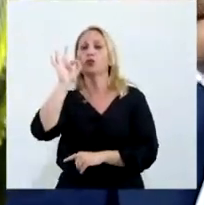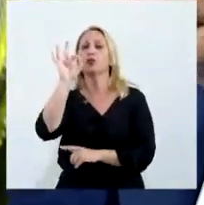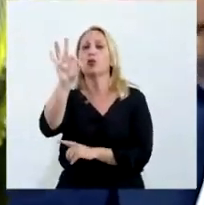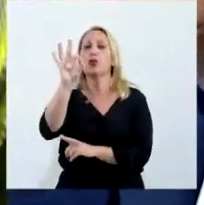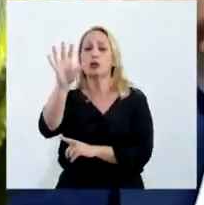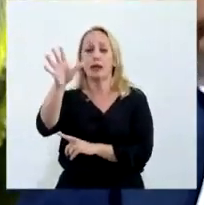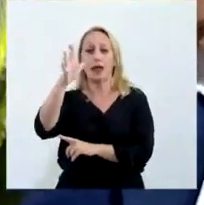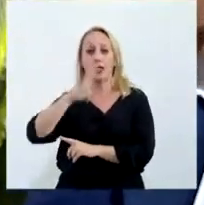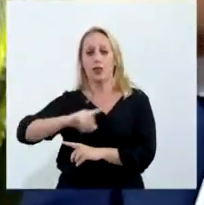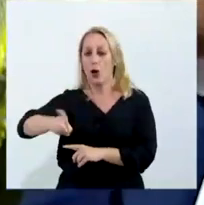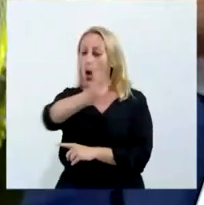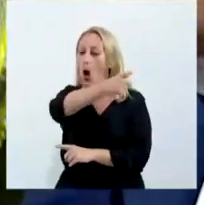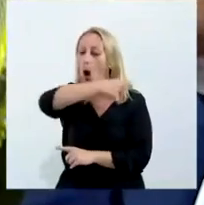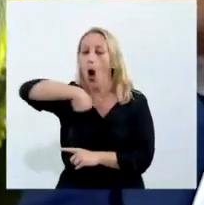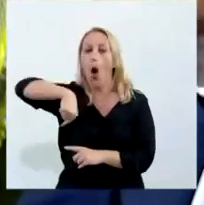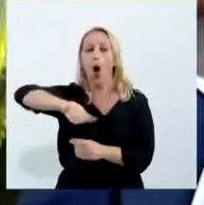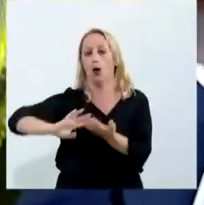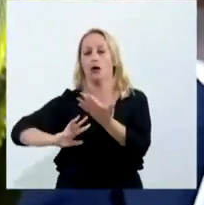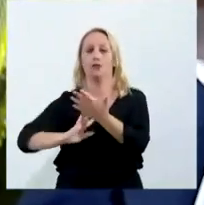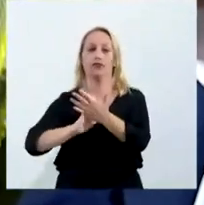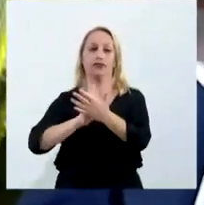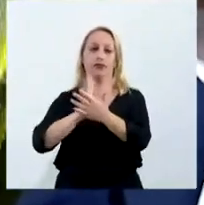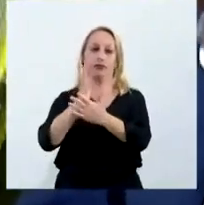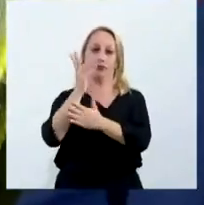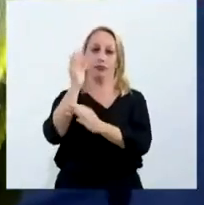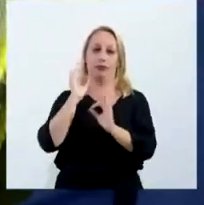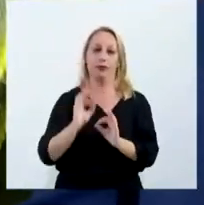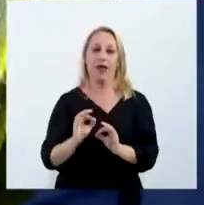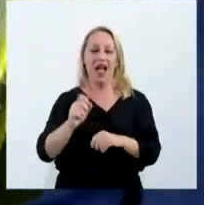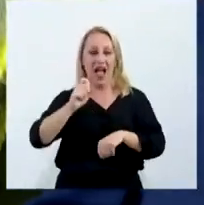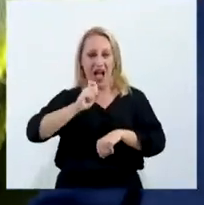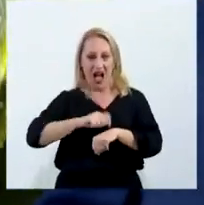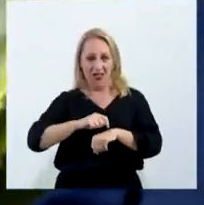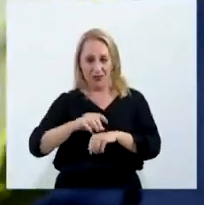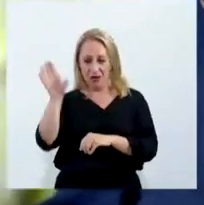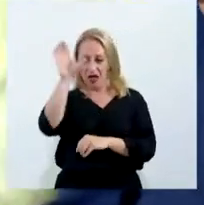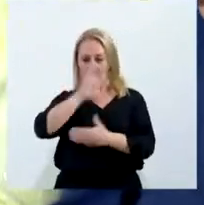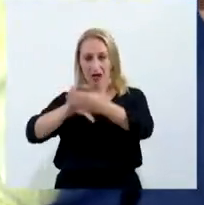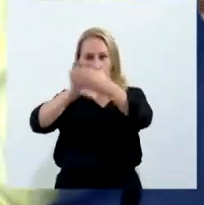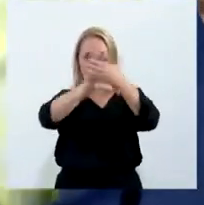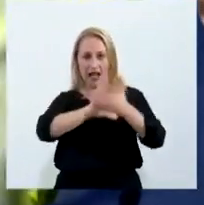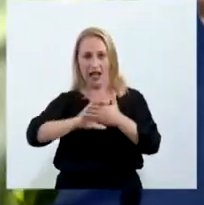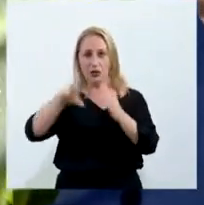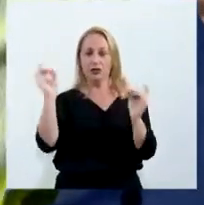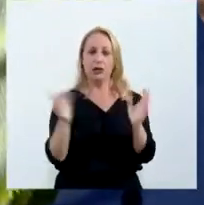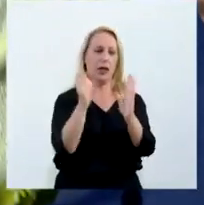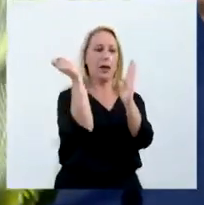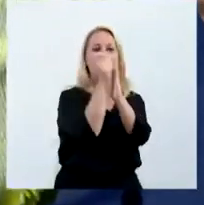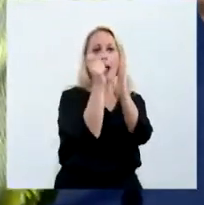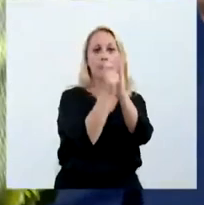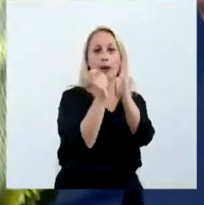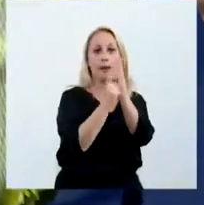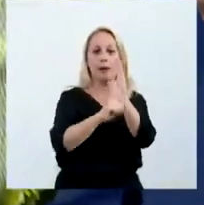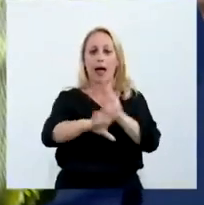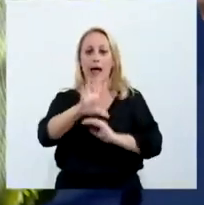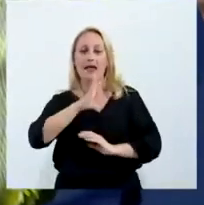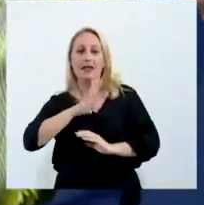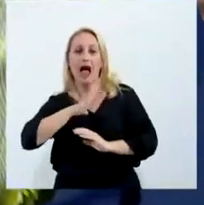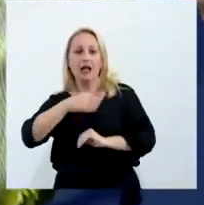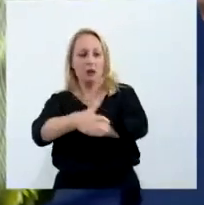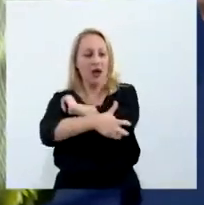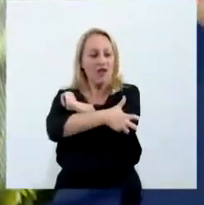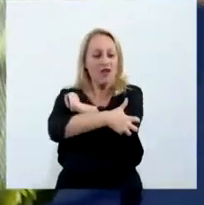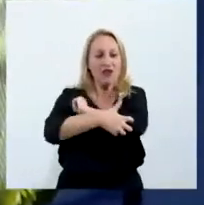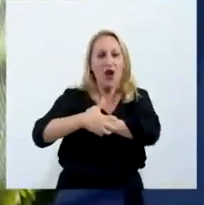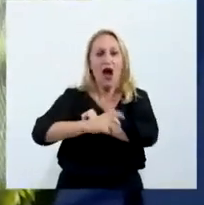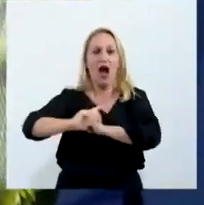αφήνει κανέναν πίσω. Ωστόσο, η Ελλάδα βρίσκεται σε μία από τις χειρότερες θέσεις στην Ευρωπαϊκή Ένωση στις μετρήσεις για το μέρος του πληθυσμού που βρίσκεται αντιμέτωπο με τη